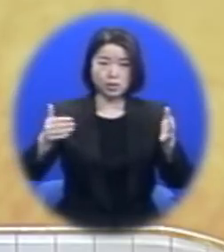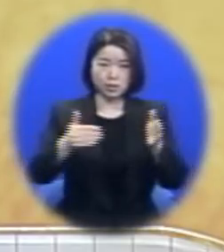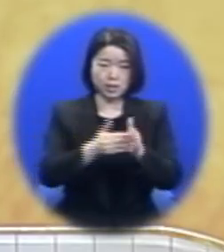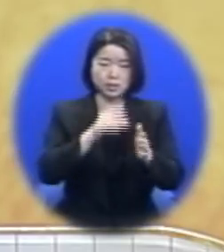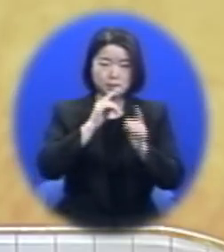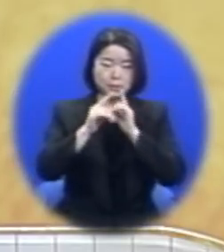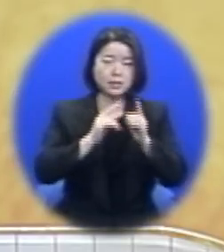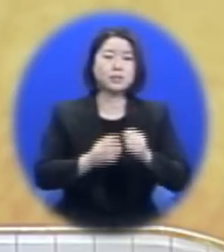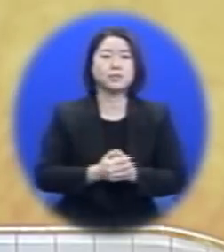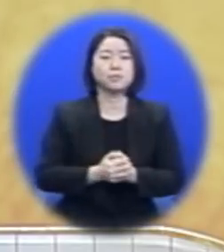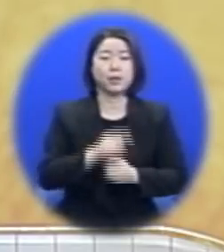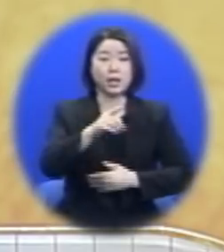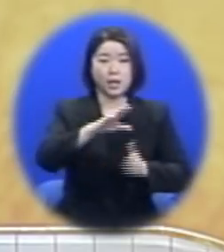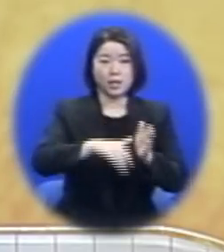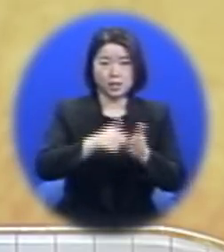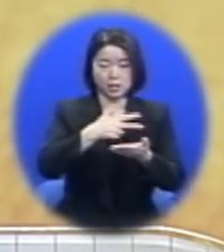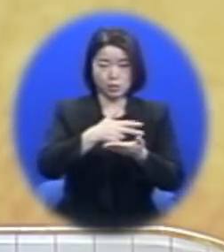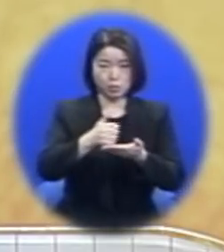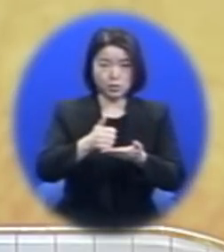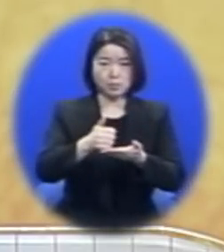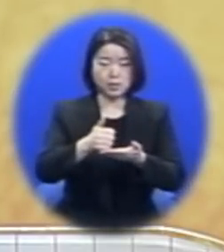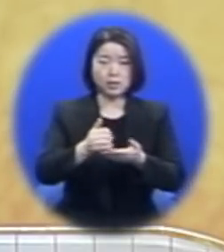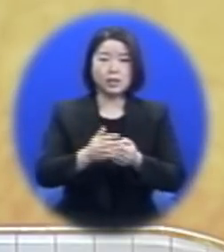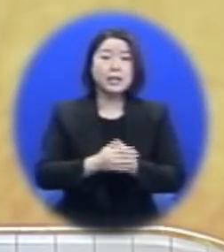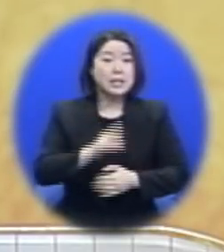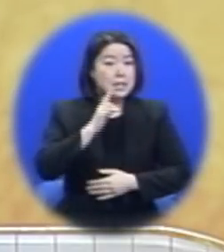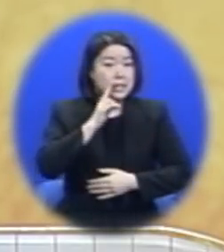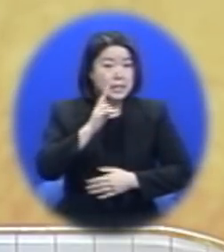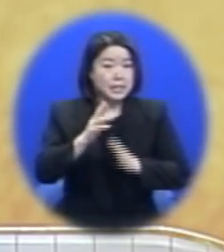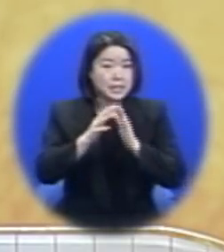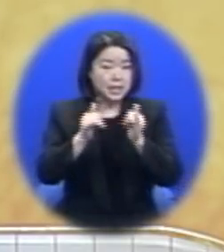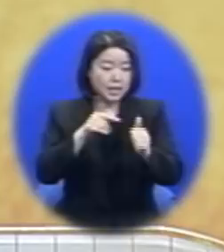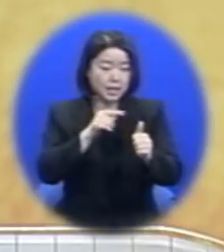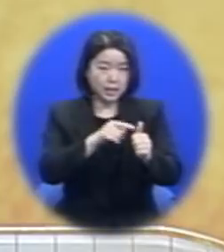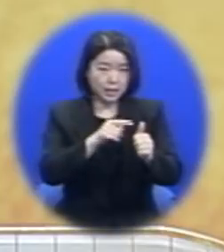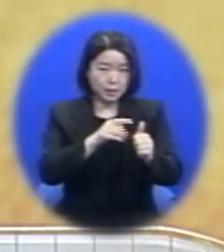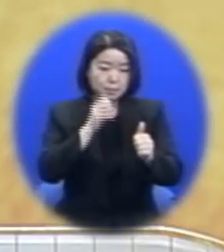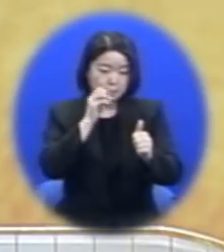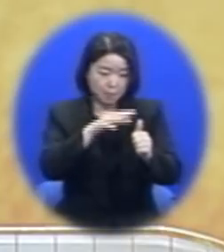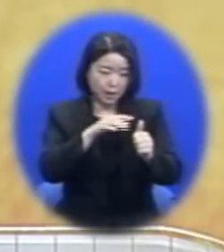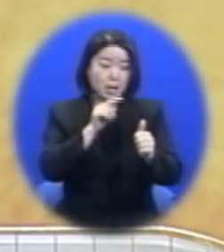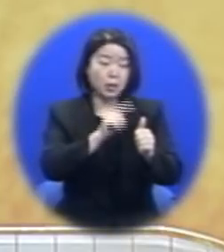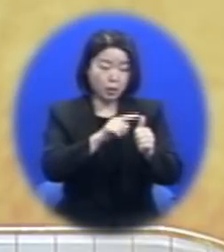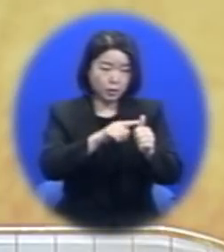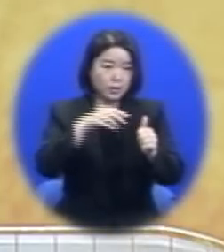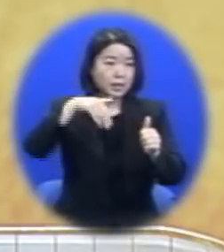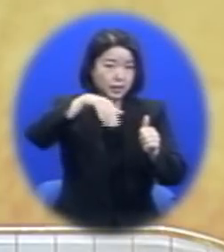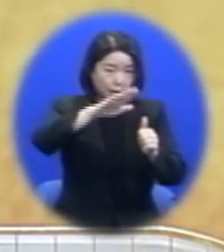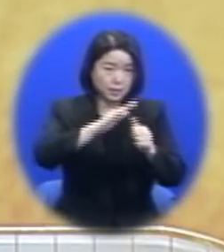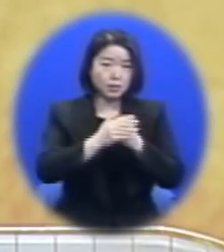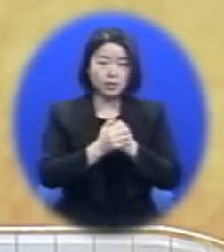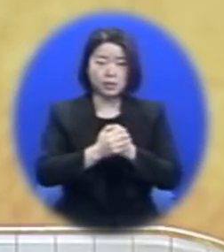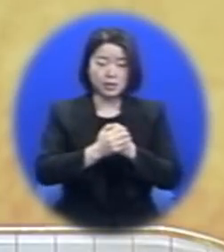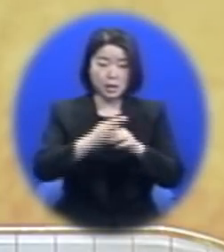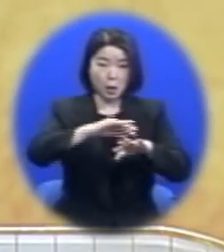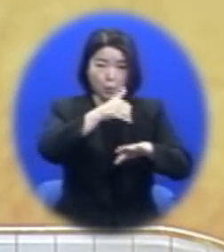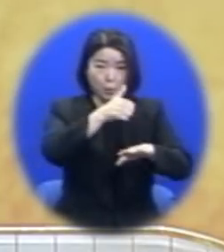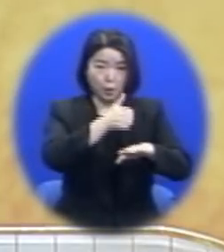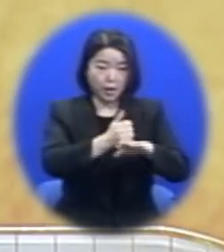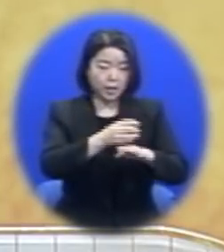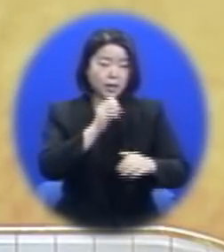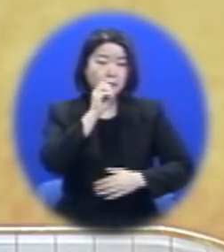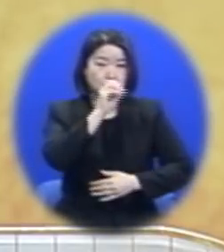말씀합니다. 그때에 주님께서 이사야에게 말씀하셨다. 너는 되돌아가서 히스기야에게